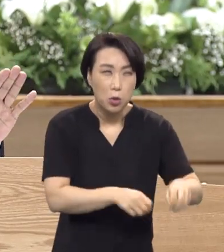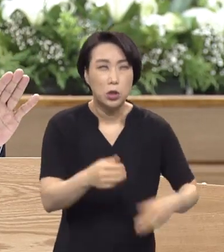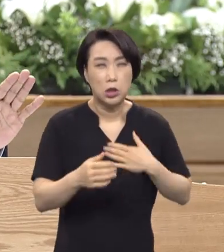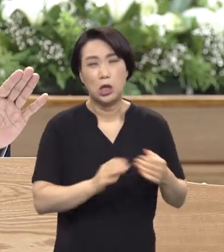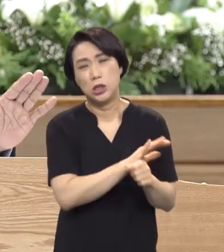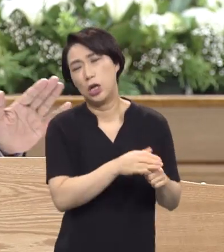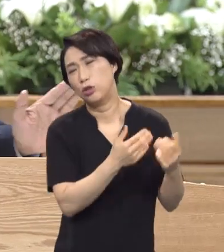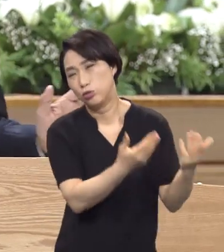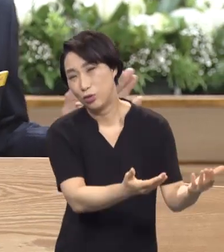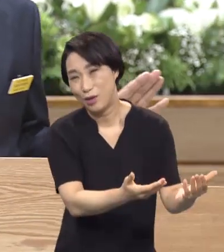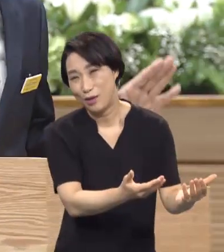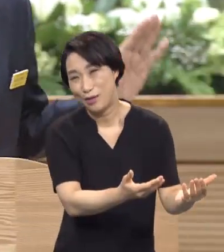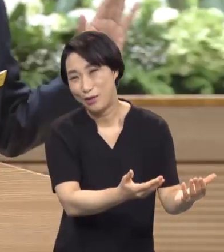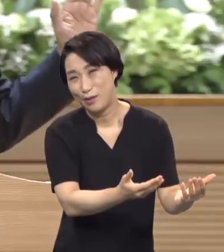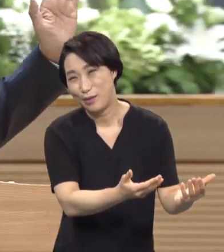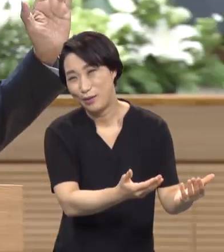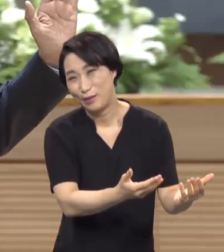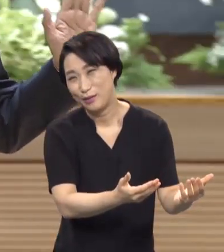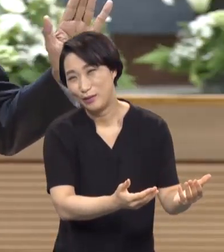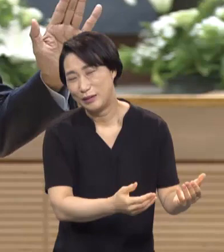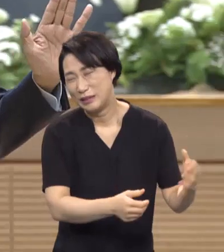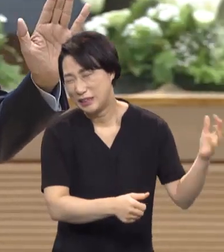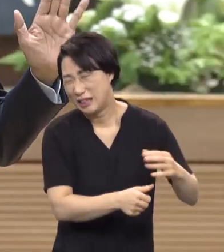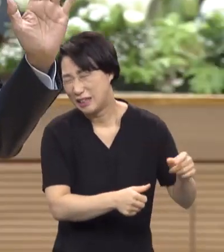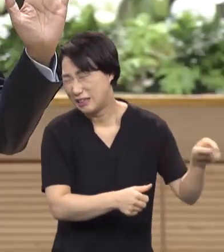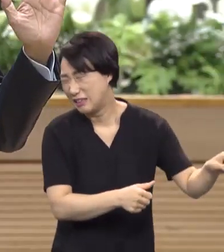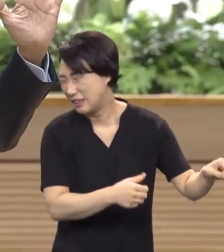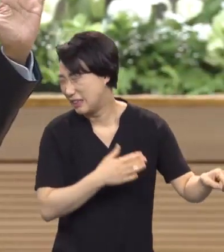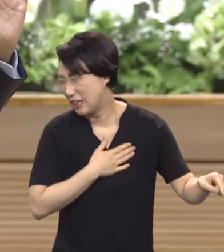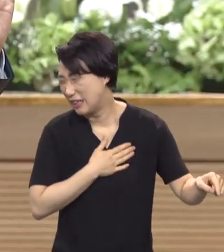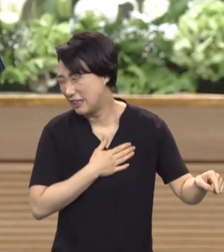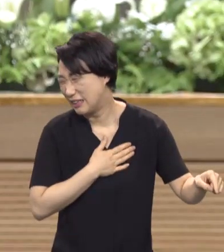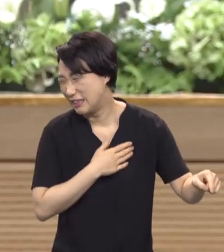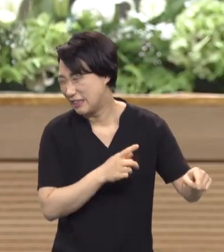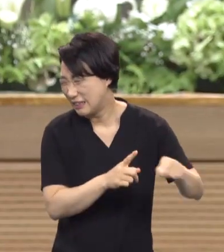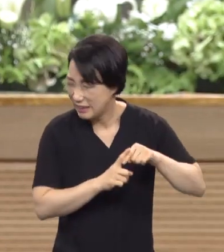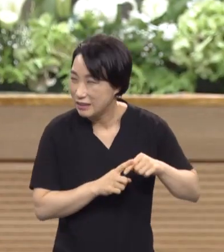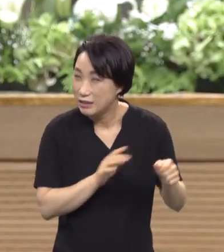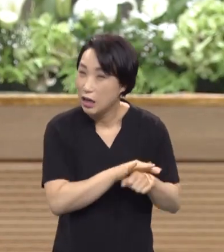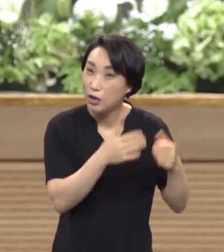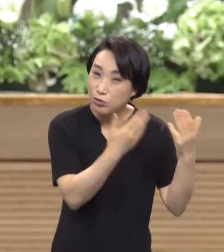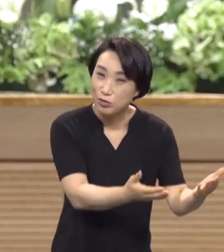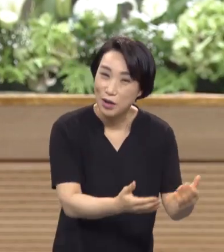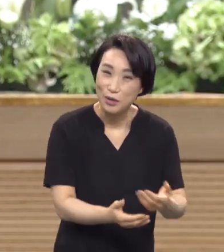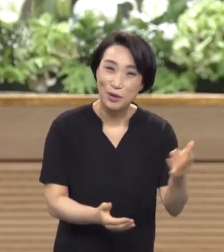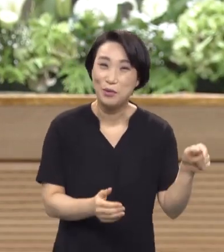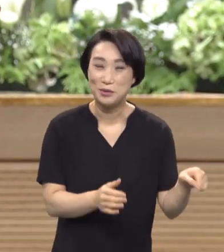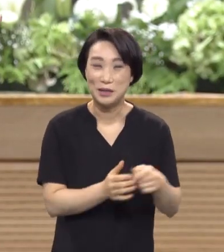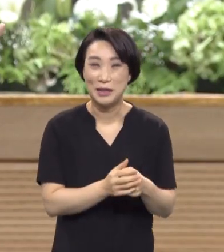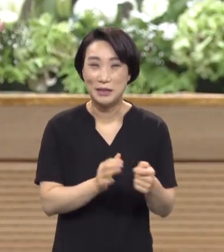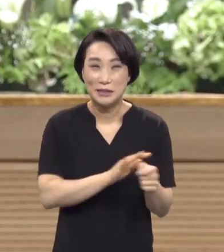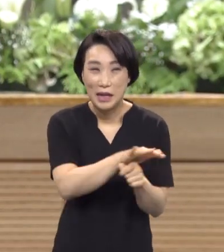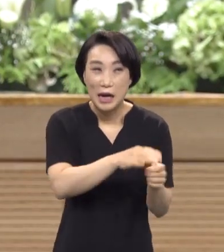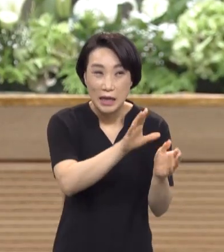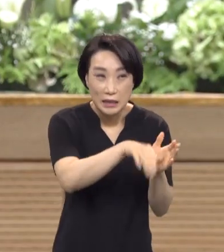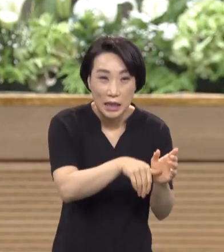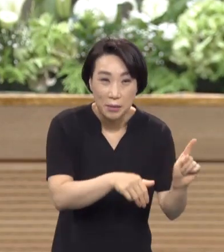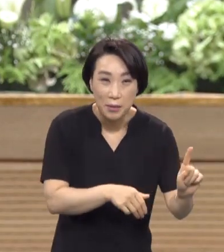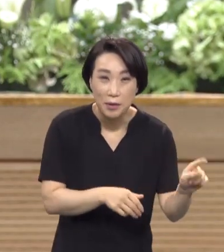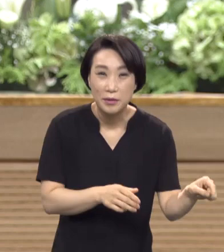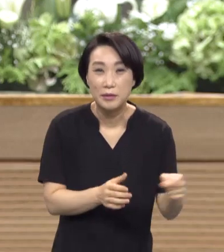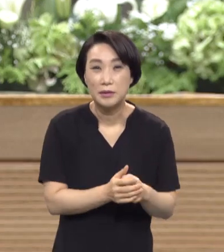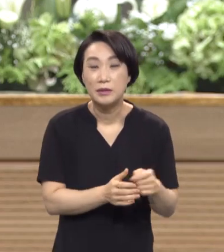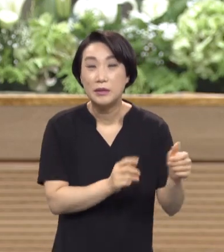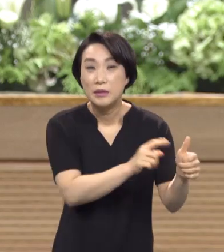거예요. 핍박하는 형제를 사랑하라. 그럼 핍박하는 형제를 사랑할 때는